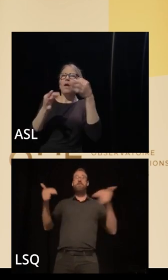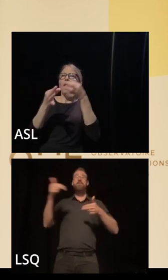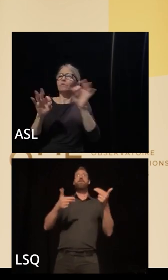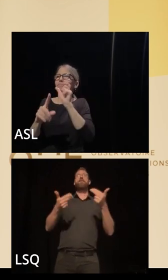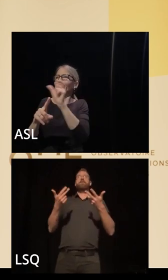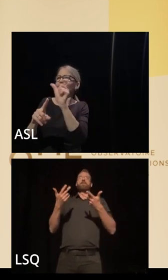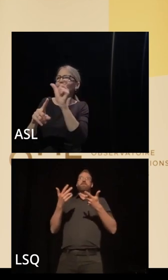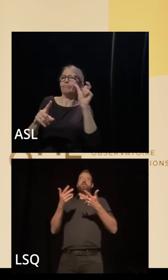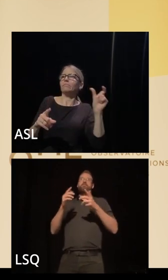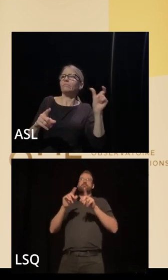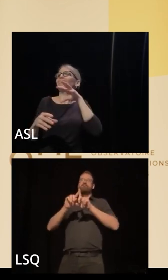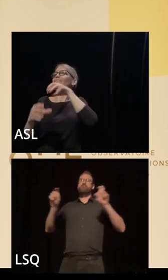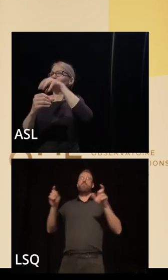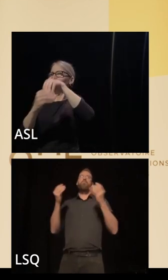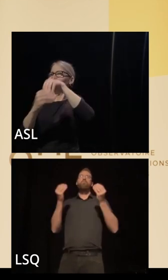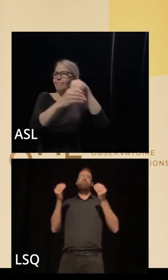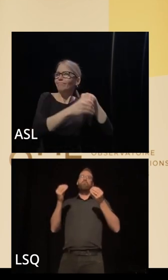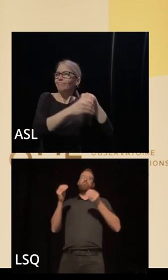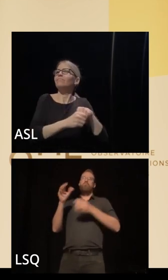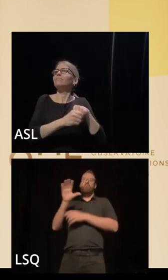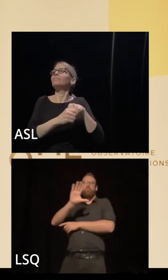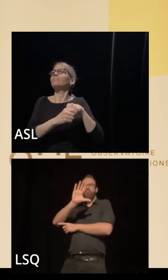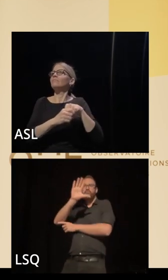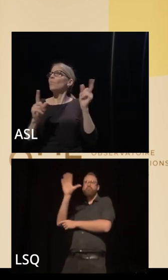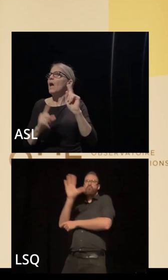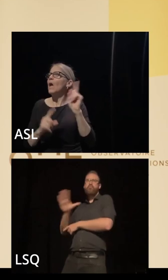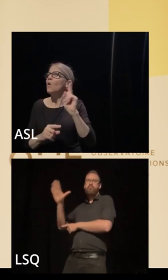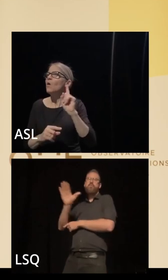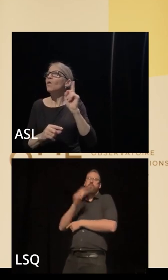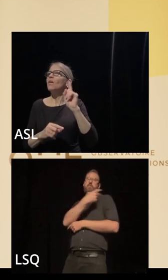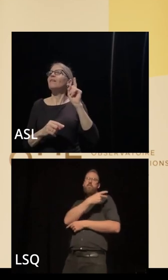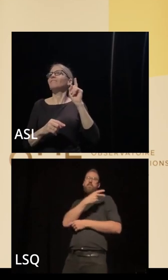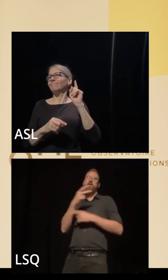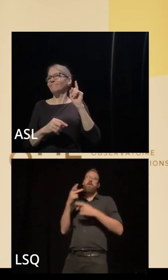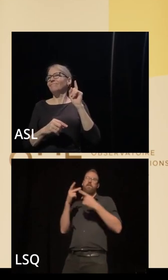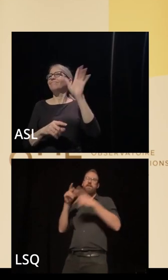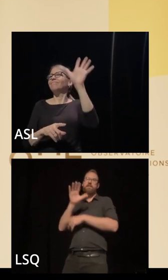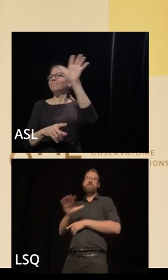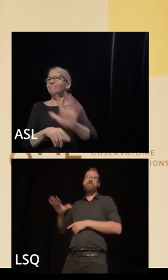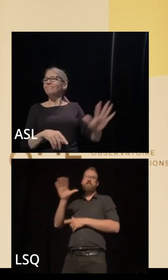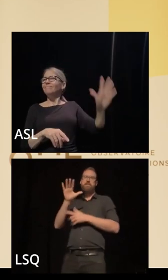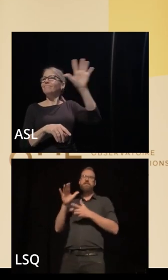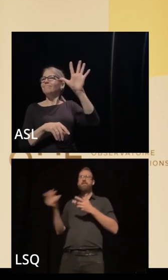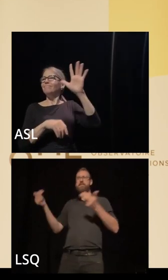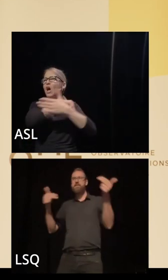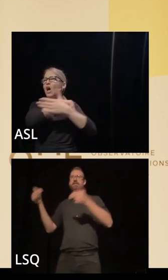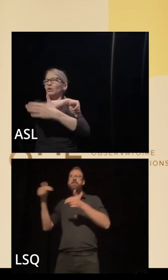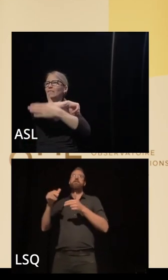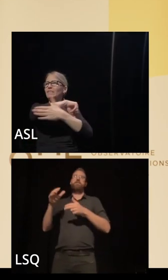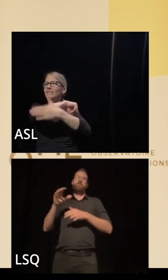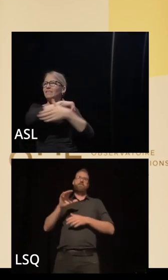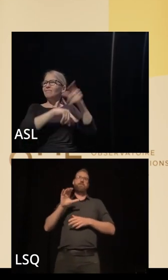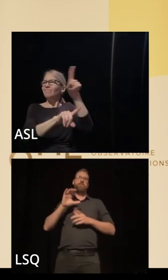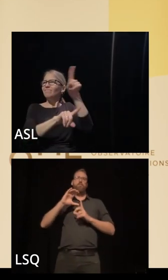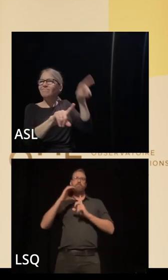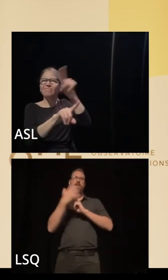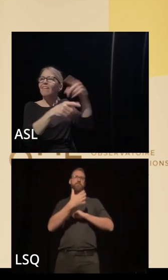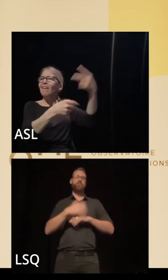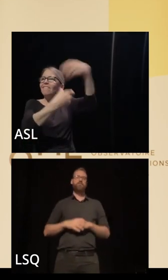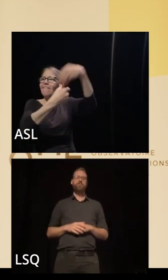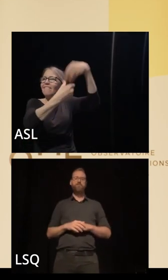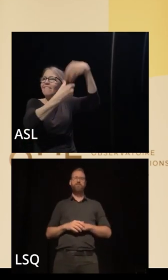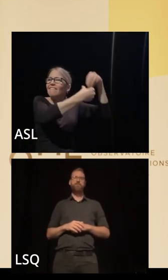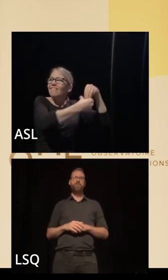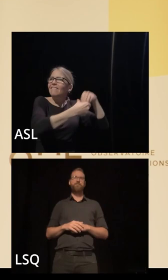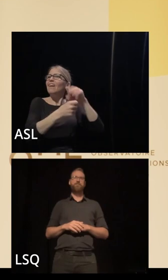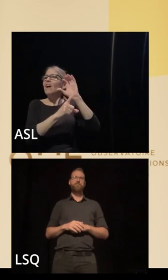100 espaces à travers le continent. Alors, Helga, à toi pour nous parler de la cartographie et de l'atlas émotionnel du